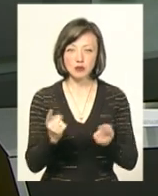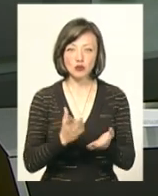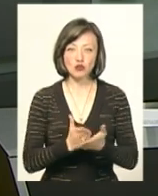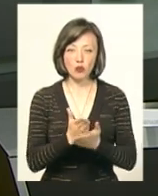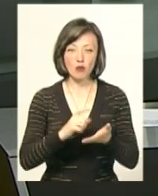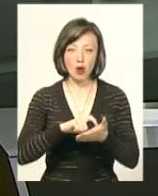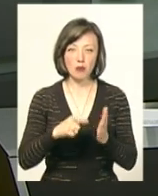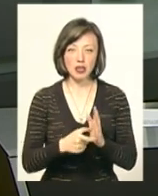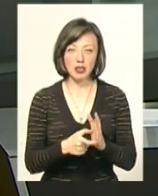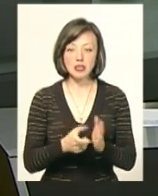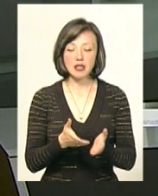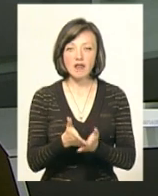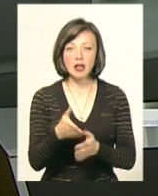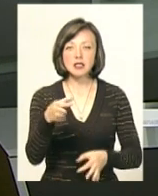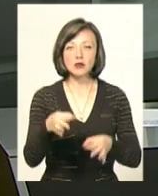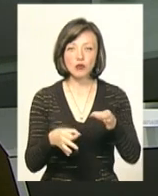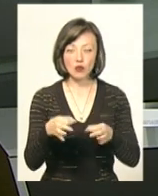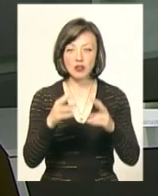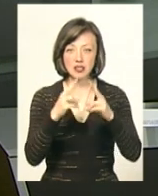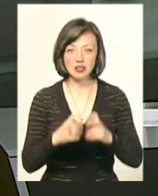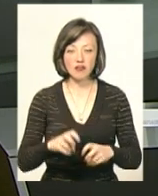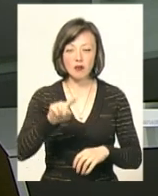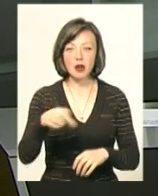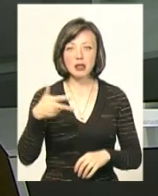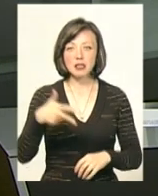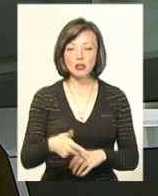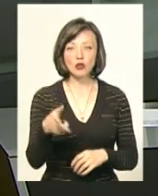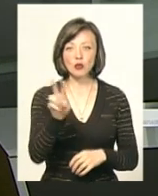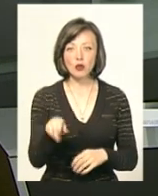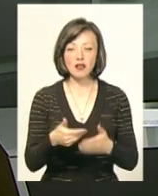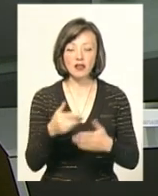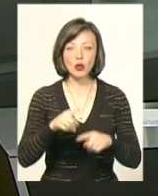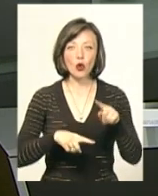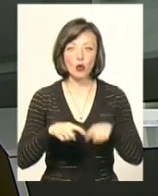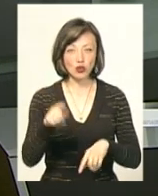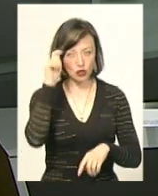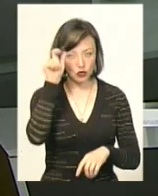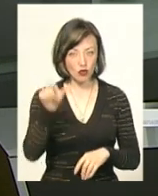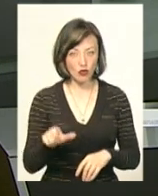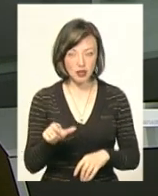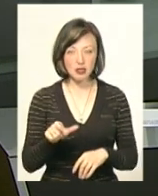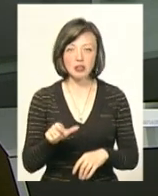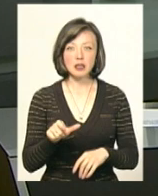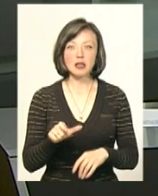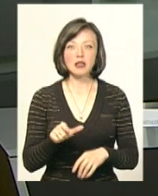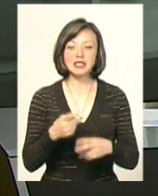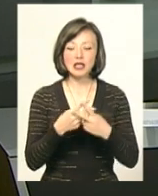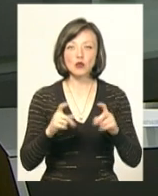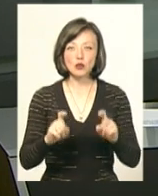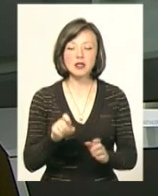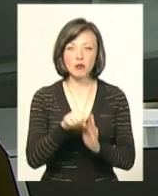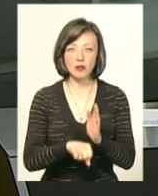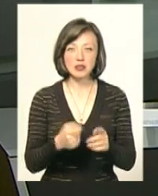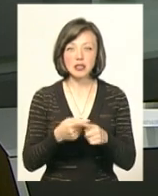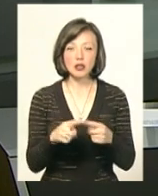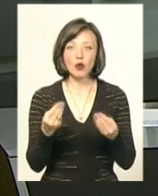службовому кабінеті. За версією досудового слідства, підозрювані вимагали 3 000 доларів від родички чоловіка, засудженого за вбивство. За ці гроші